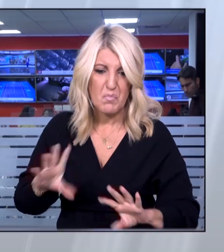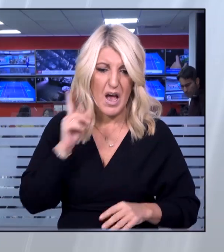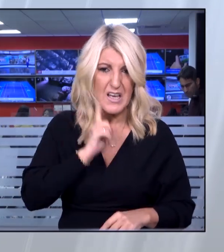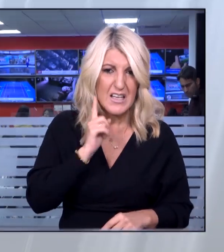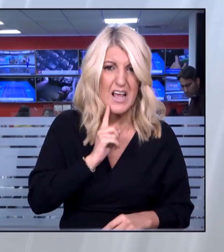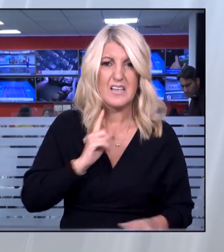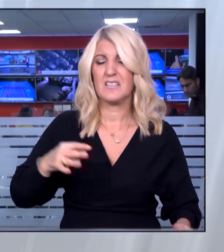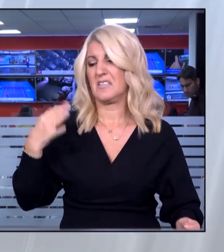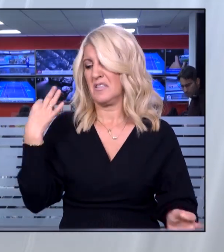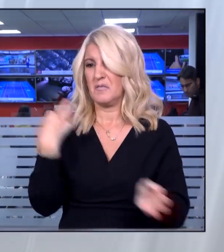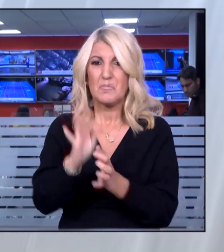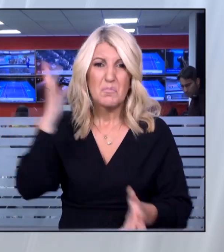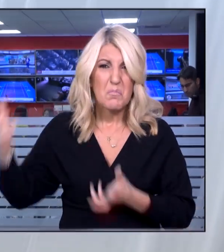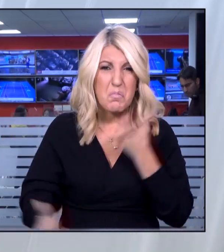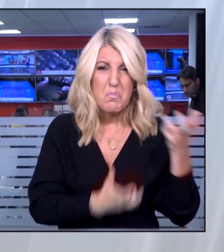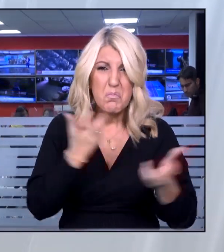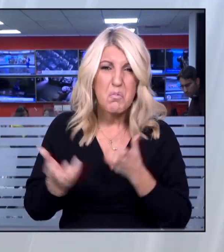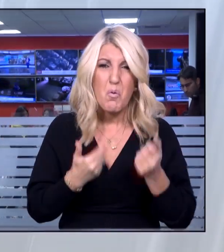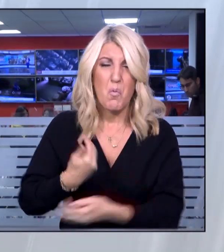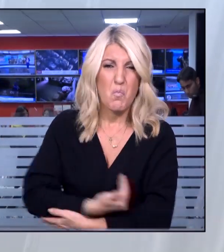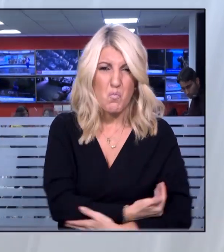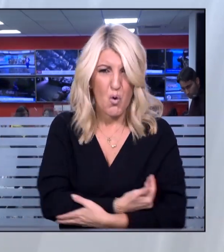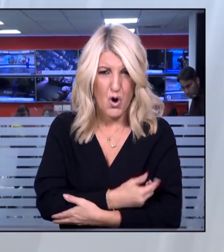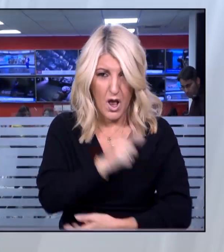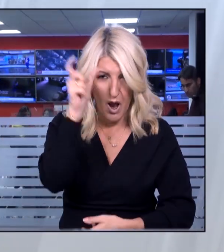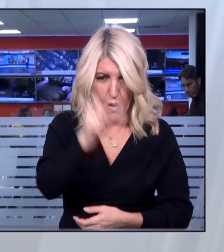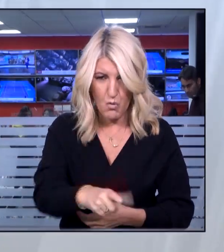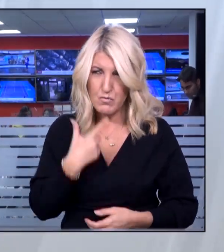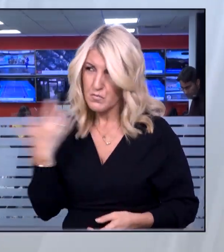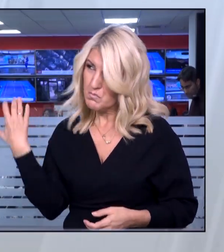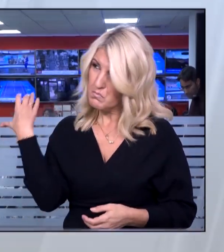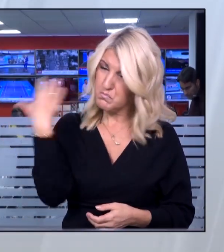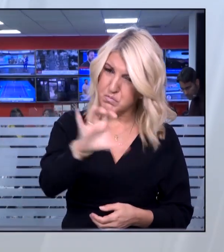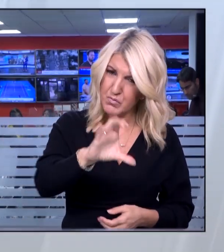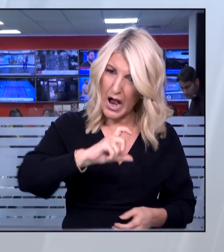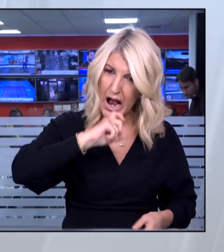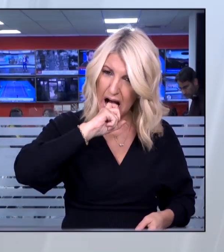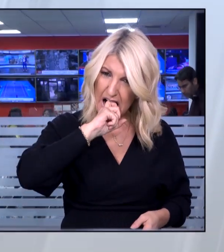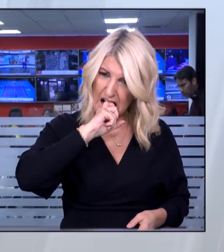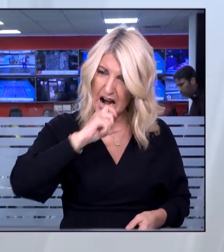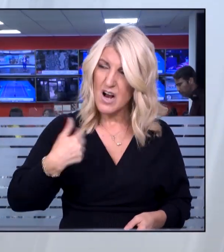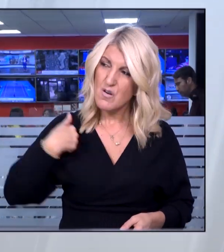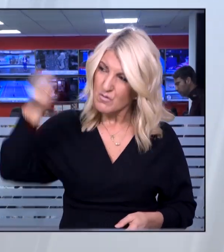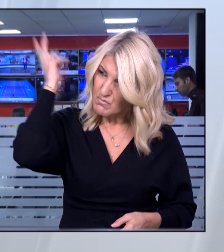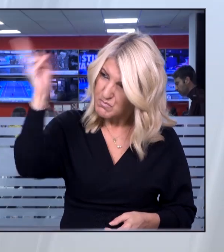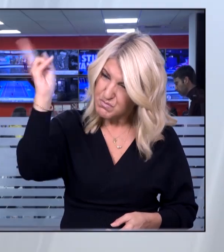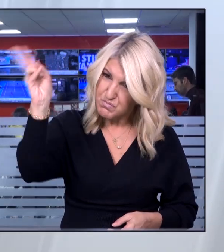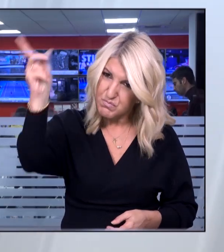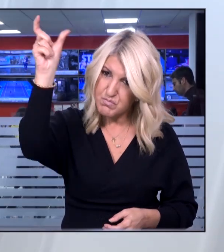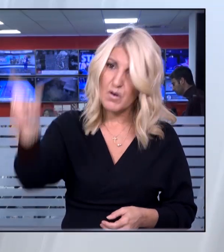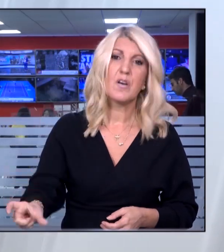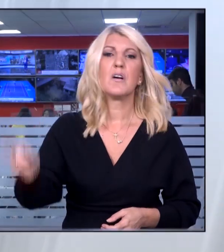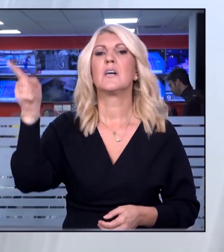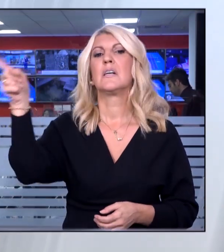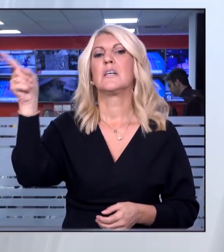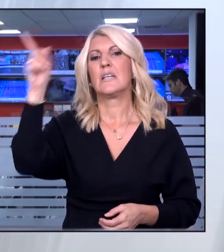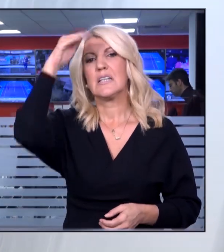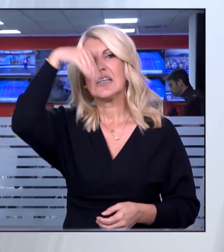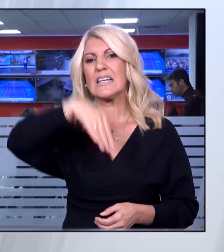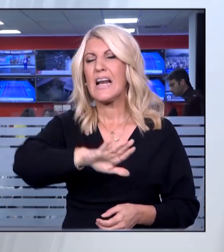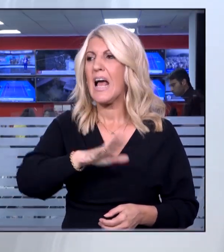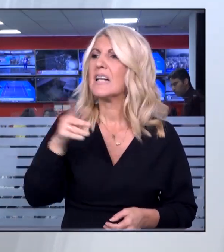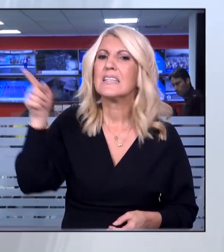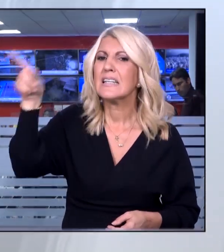proxies. We're going to win this war. Και με μια οργισμένη ανάρτηση απειλεί το Ιράν, το οποίο κατηγορεί για όλα. Η απόπειρα της αντιπροσώπου του Ιράν της Χεσμπολάχ